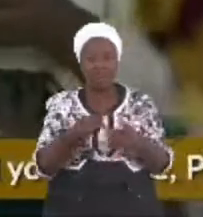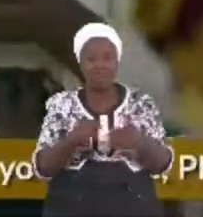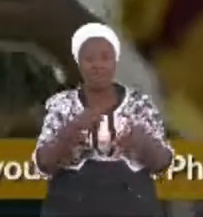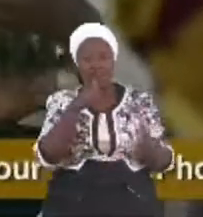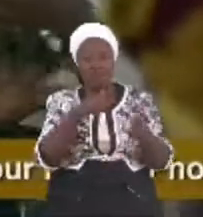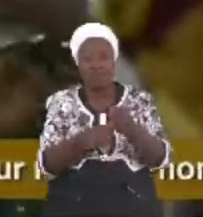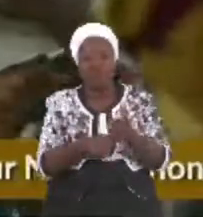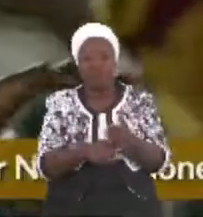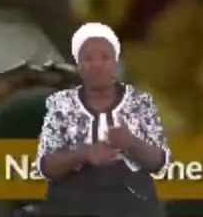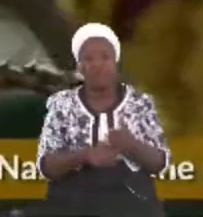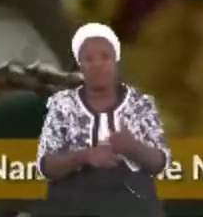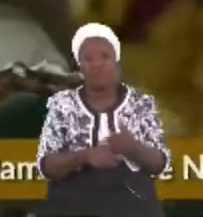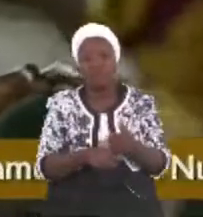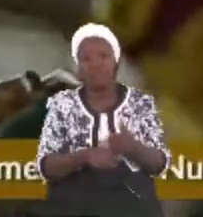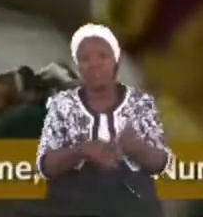Tu as reçu donc la fiche